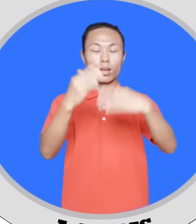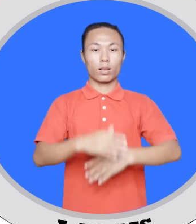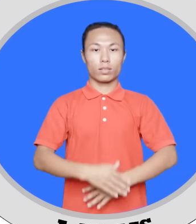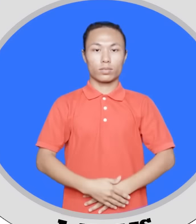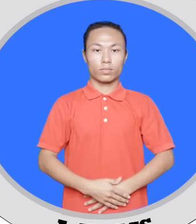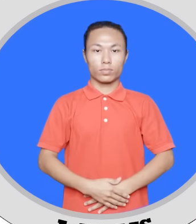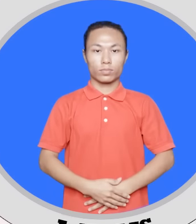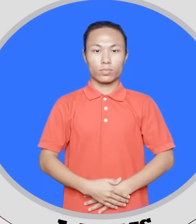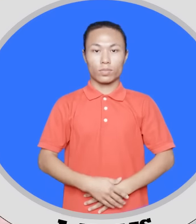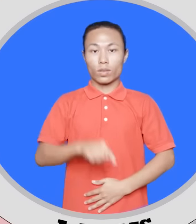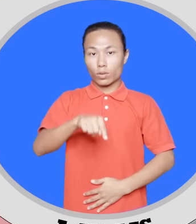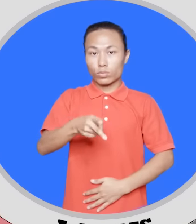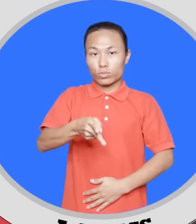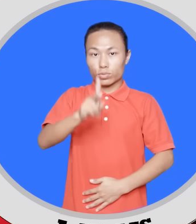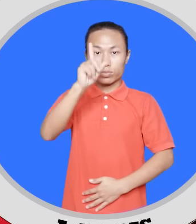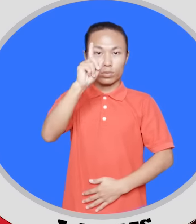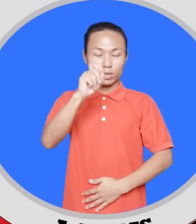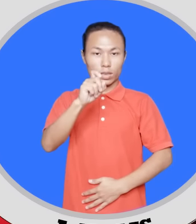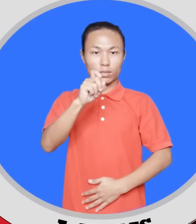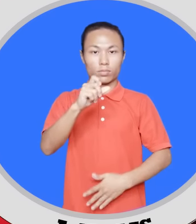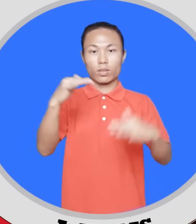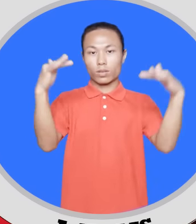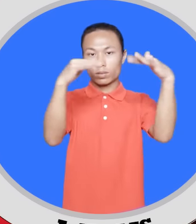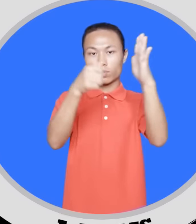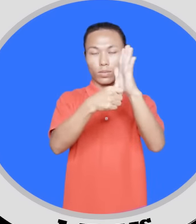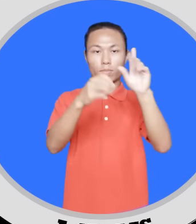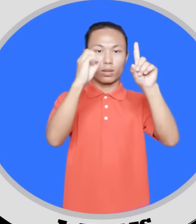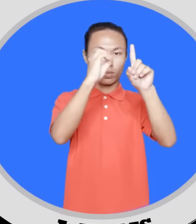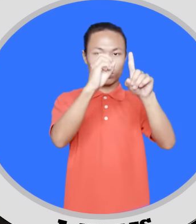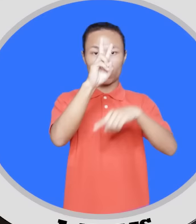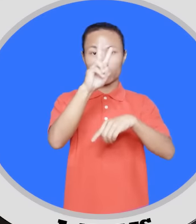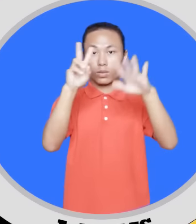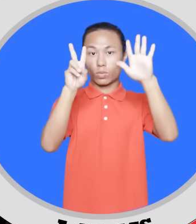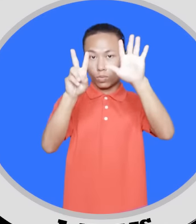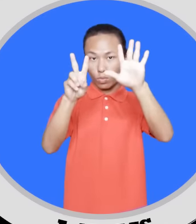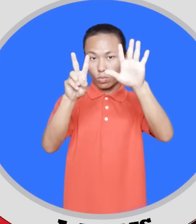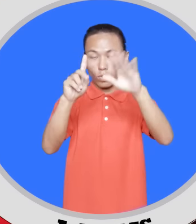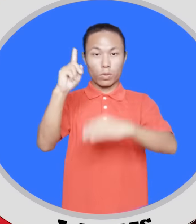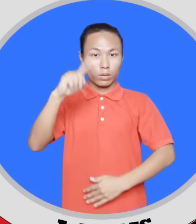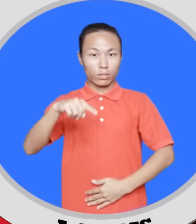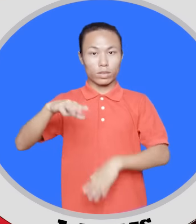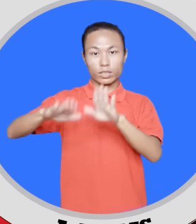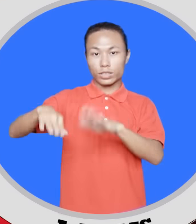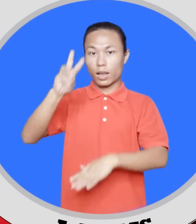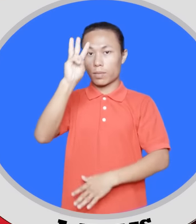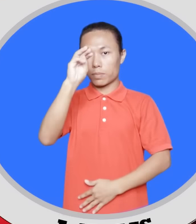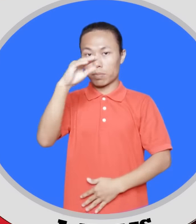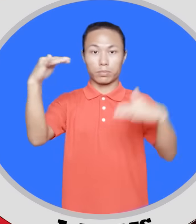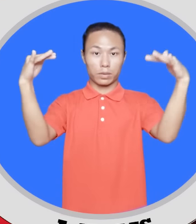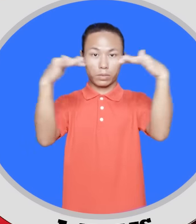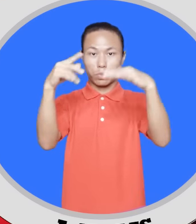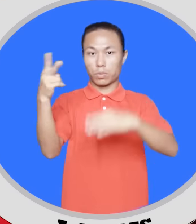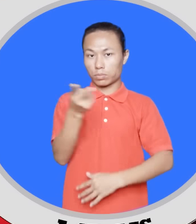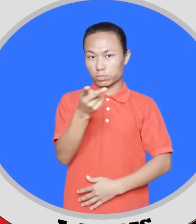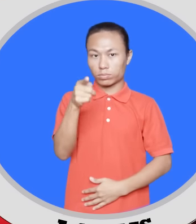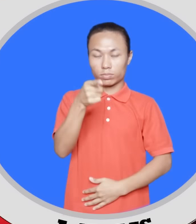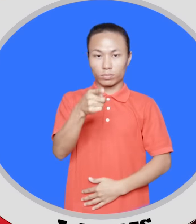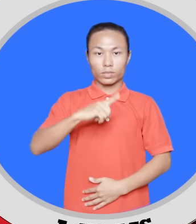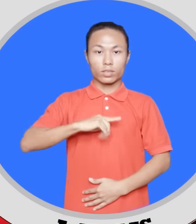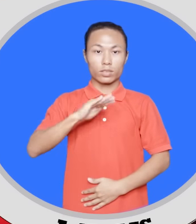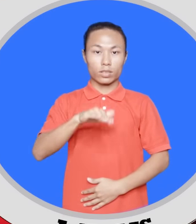လို့ MOD ကအသိပေးဖော်ပြခဲ့တဲ့သတင်းပဲဖြစ်ပါတယ်ရှင်။တဆယ်နှစ်ကွန်စစ်စင်ရေးအပိုင်းနှစ်နဲ့